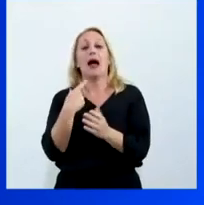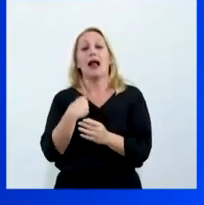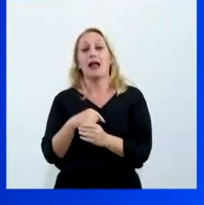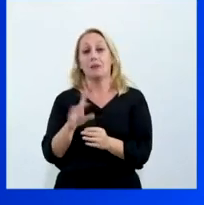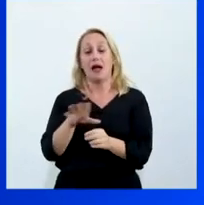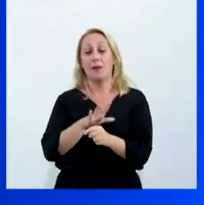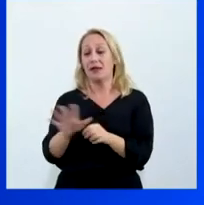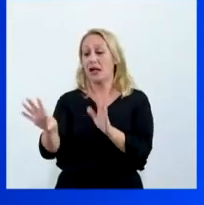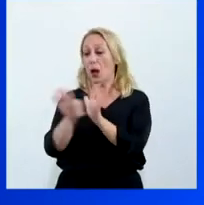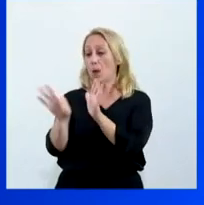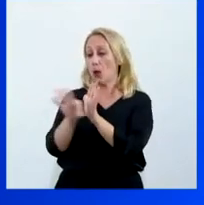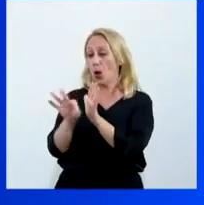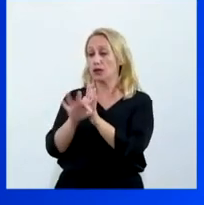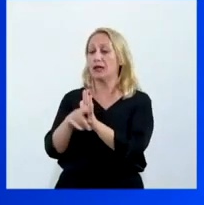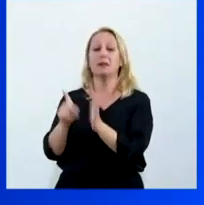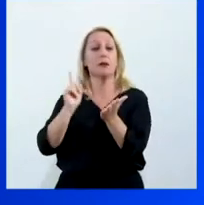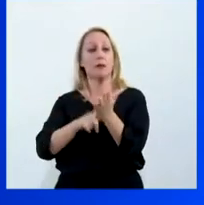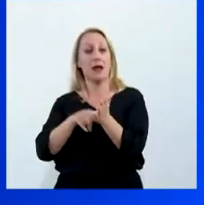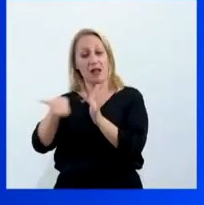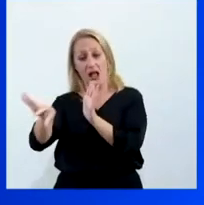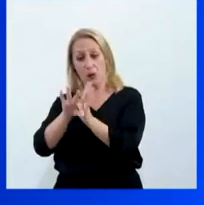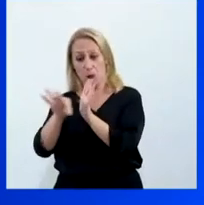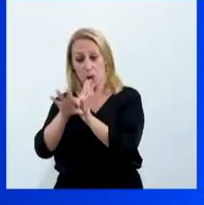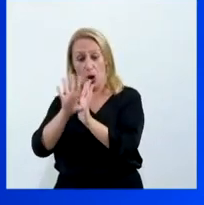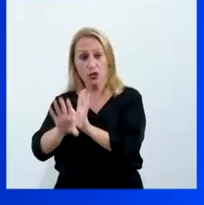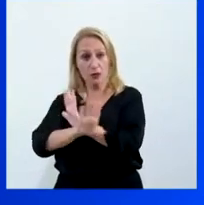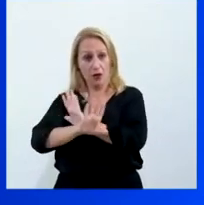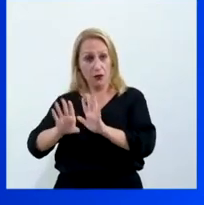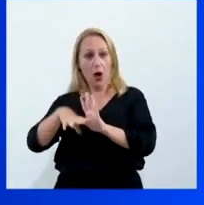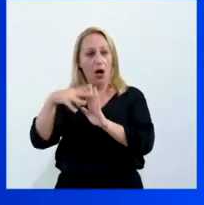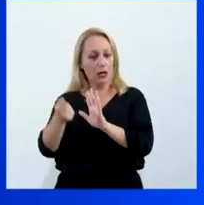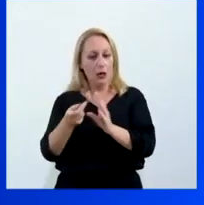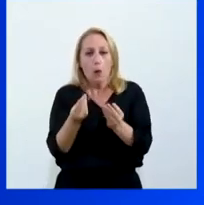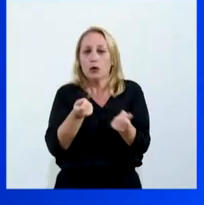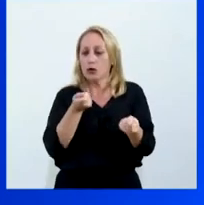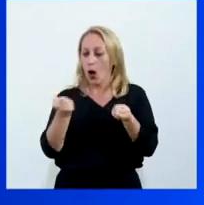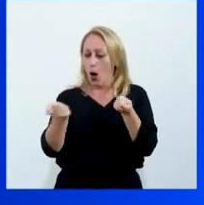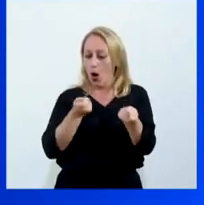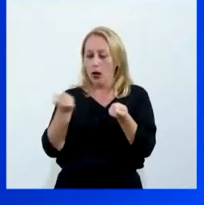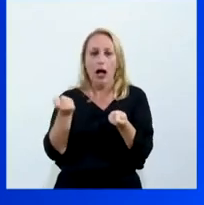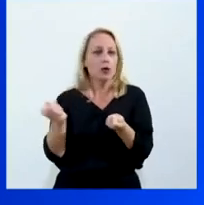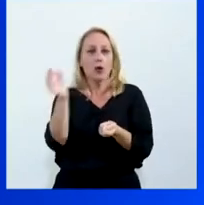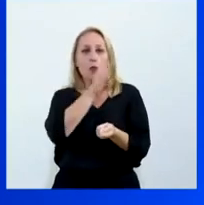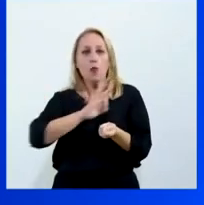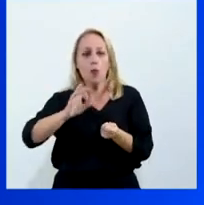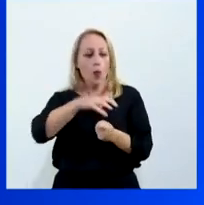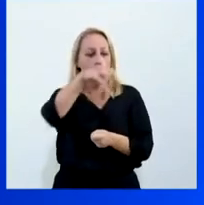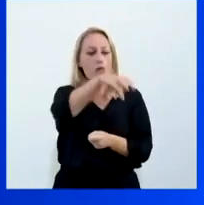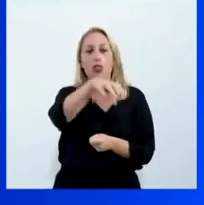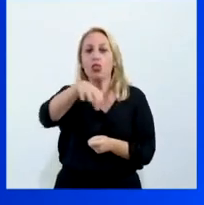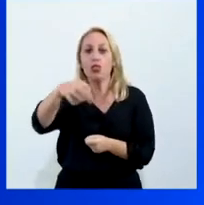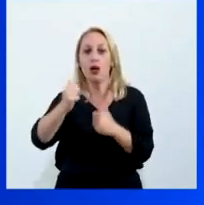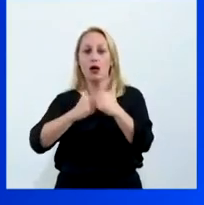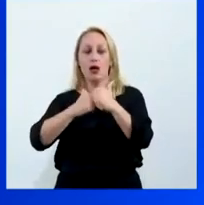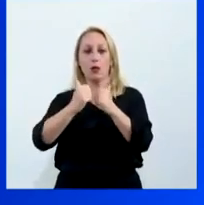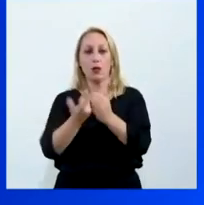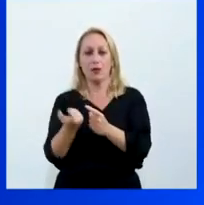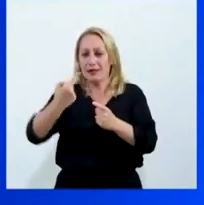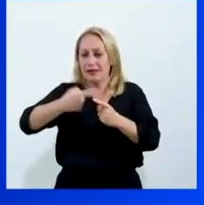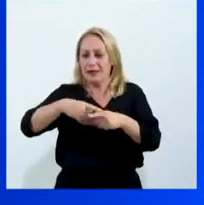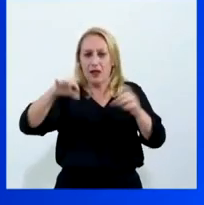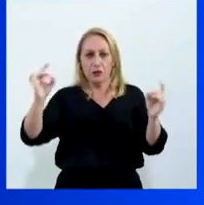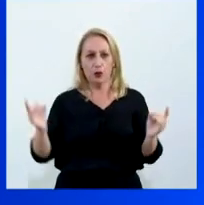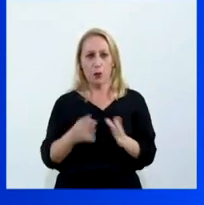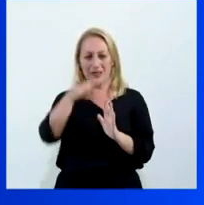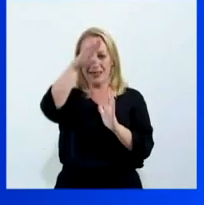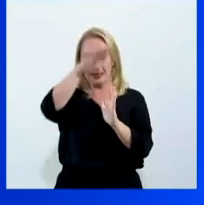προσλήψεις οι οποίες πρέπει να γίνουν. Έχουν να κάνουν και με την οργάνωση και με τις υποδομές και με τη δυνατότητα να διαχειριζόμαστε ένα περίπλοκο